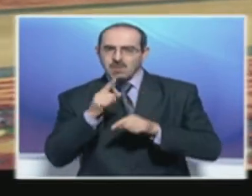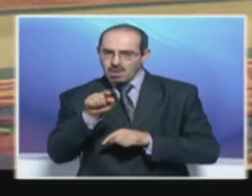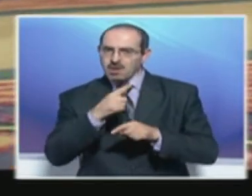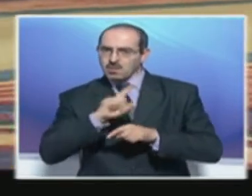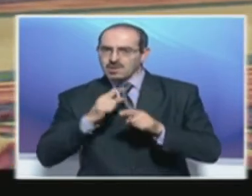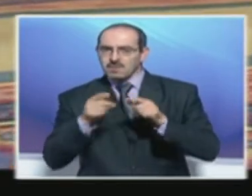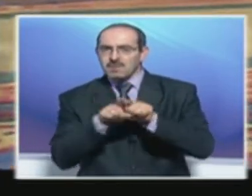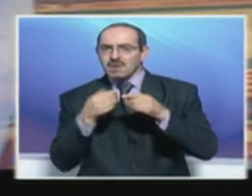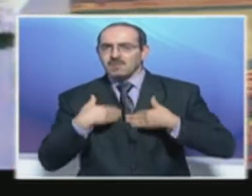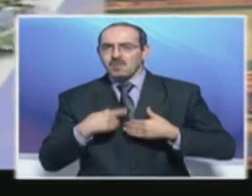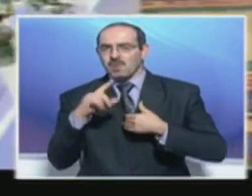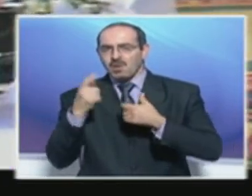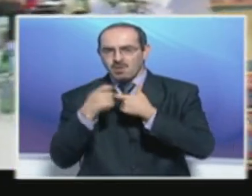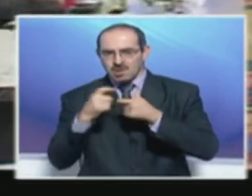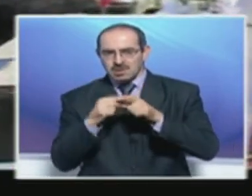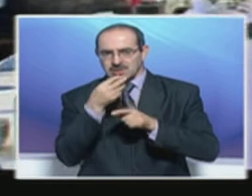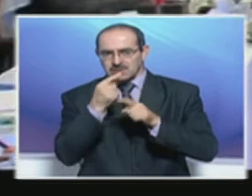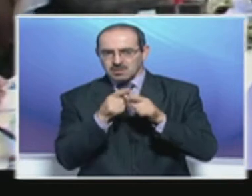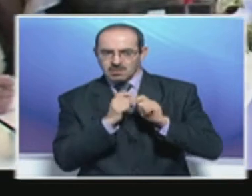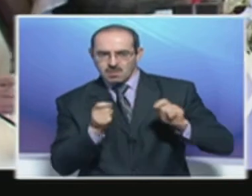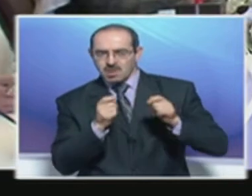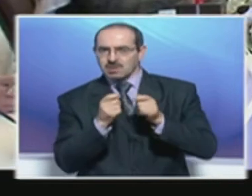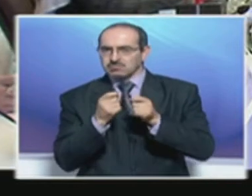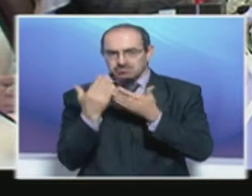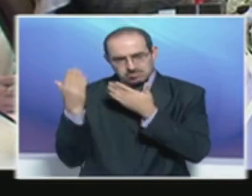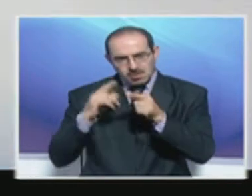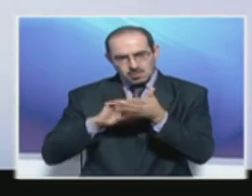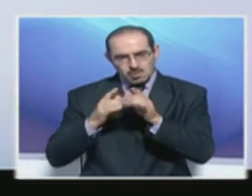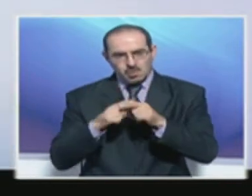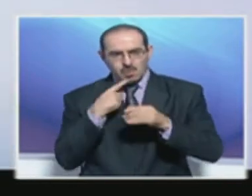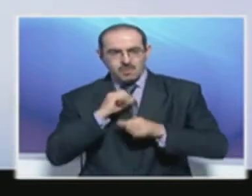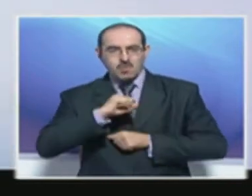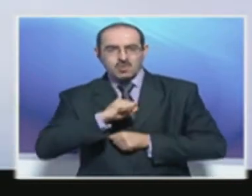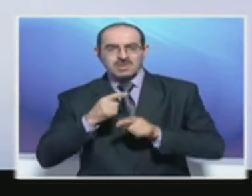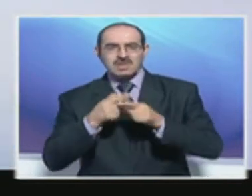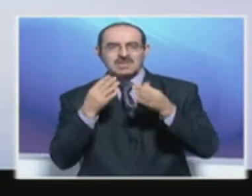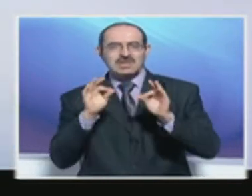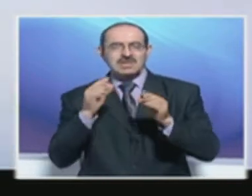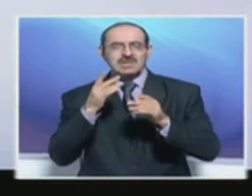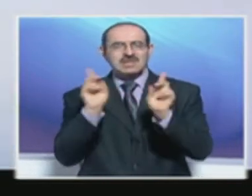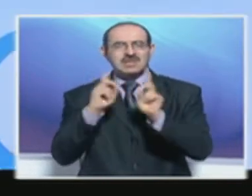الأعضاء بالتزام في إطار اتفاق أوبك خارج أوبك في